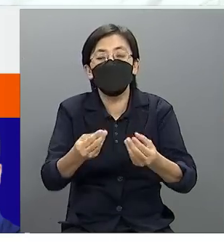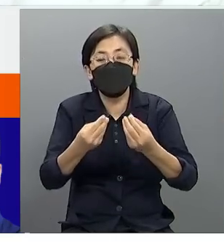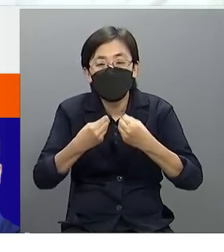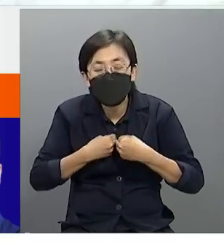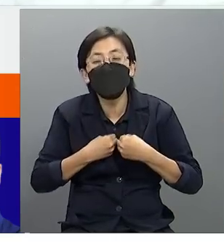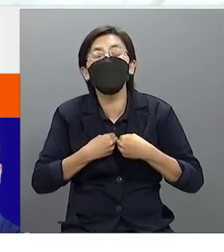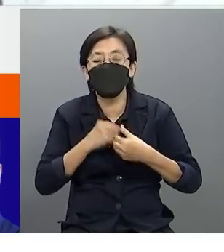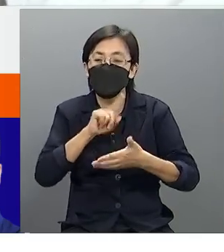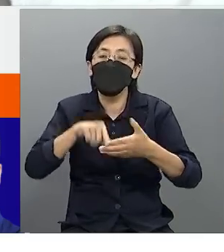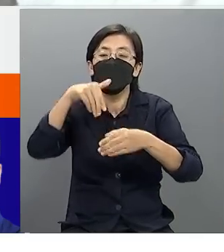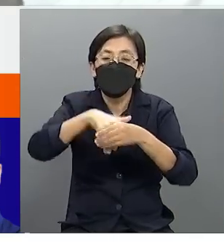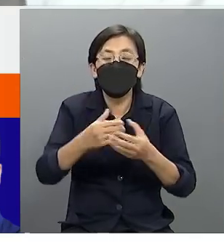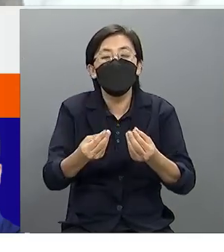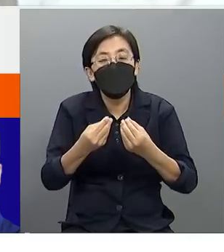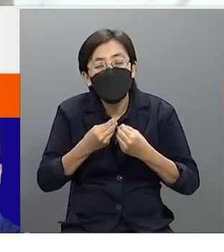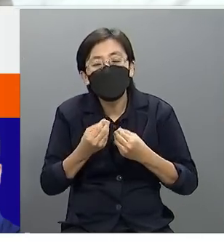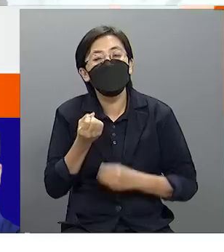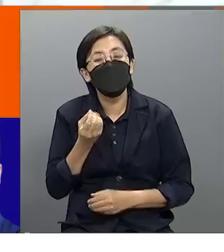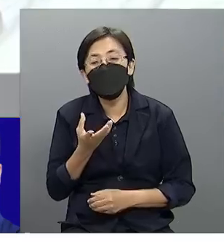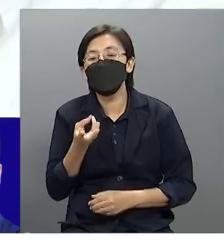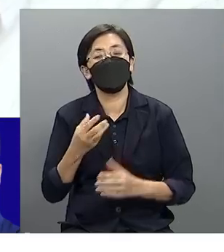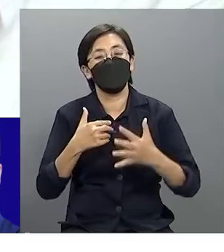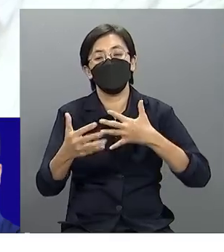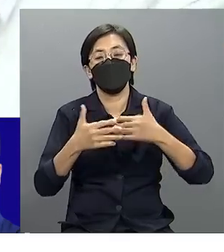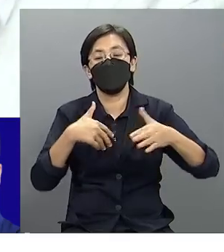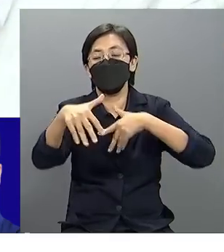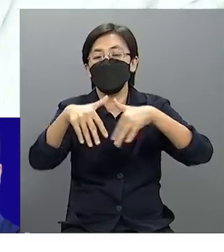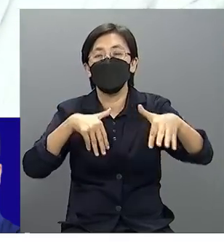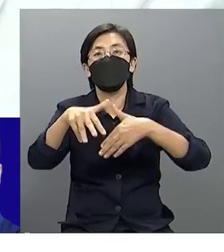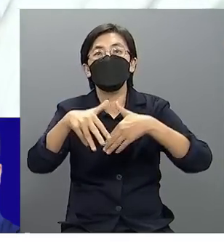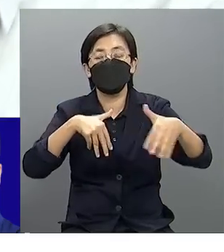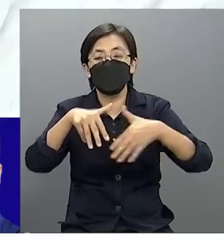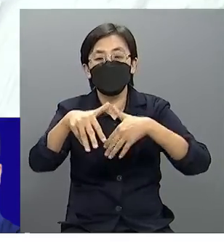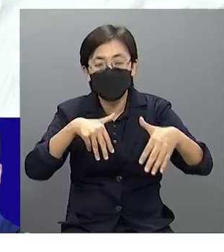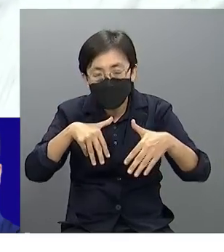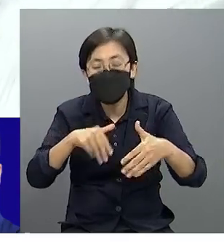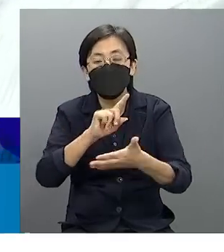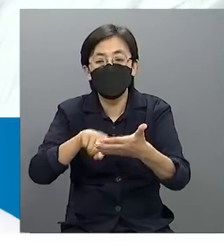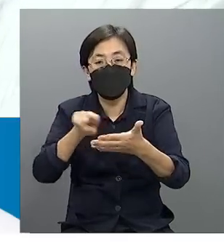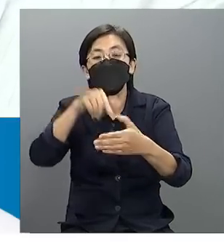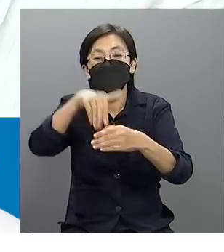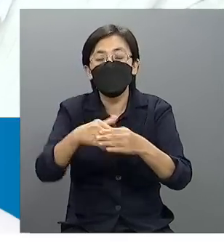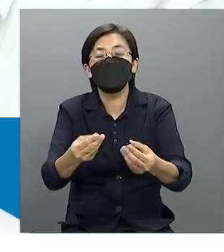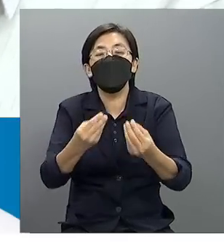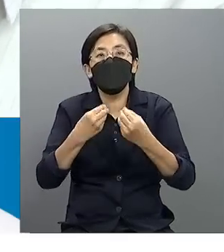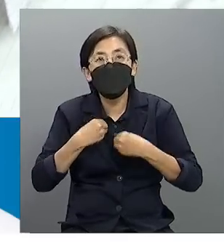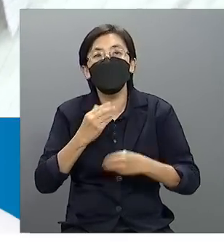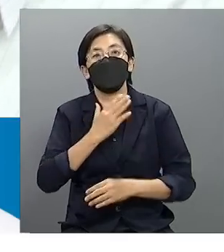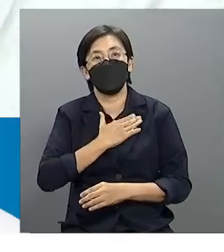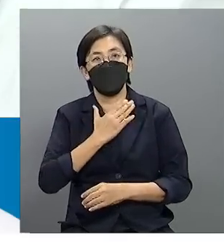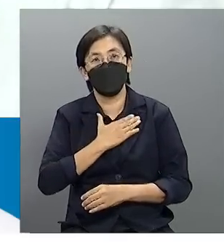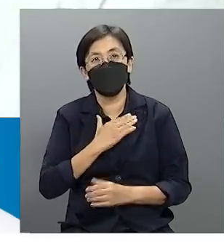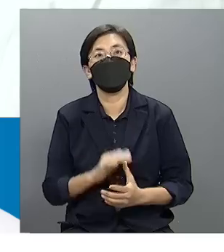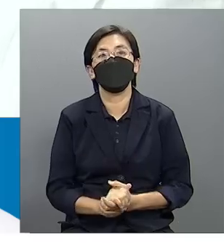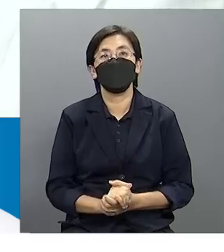ครับก็ถือว่าพี่น้องประชาชนเขาให้ความไว้วางใจเราเป็นบางส่วนแล้วส่วนนโย